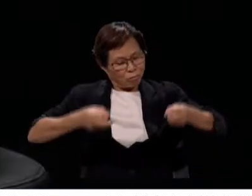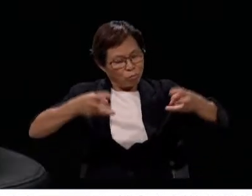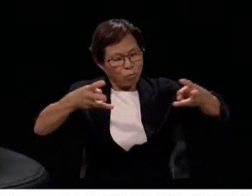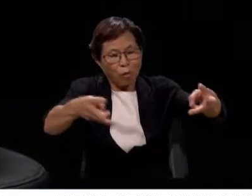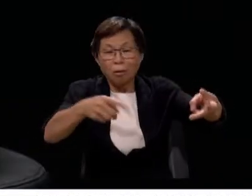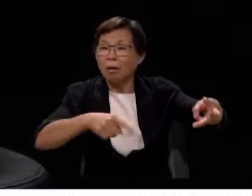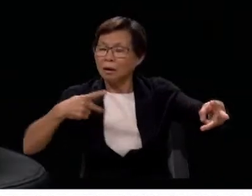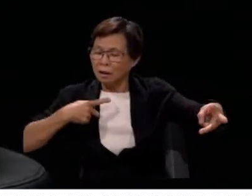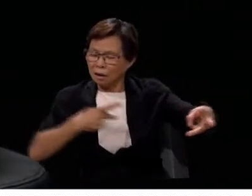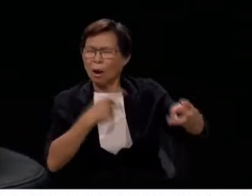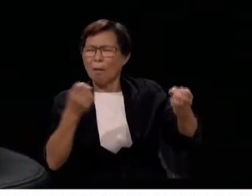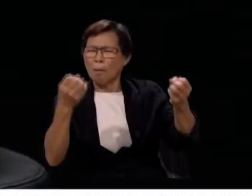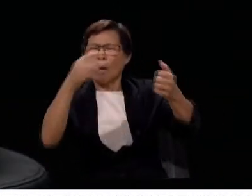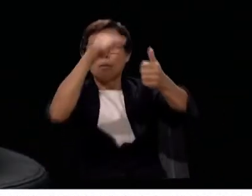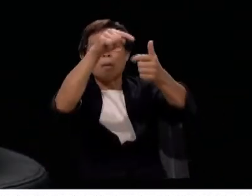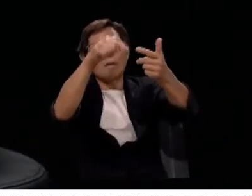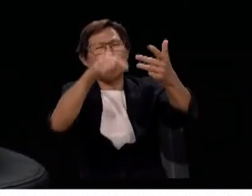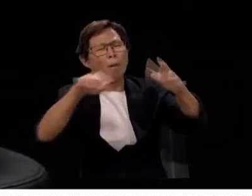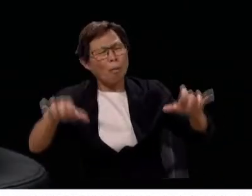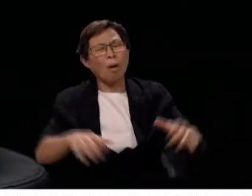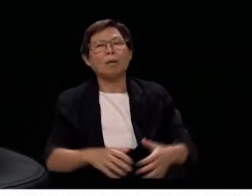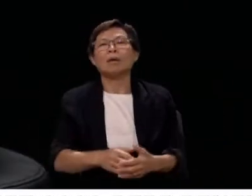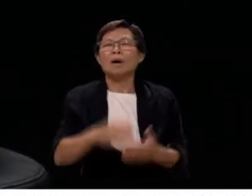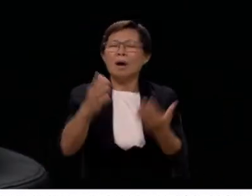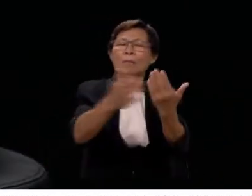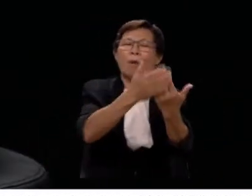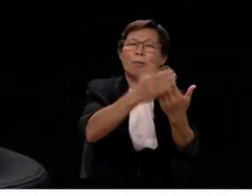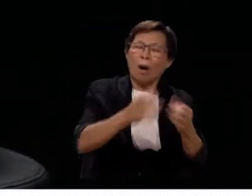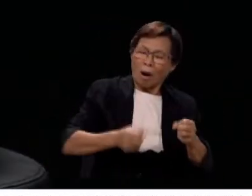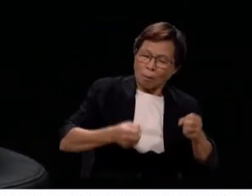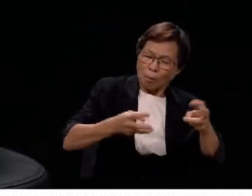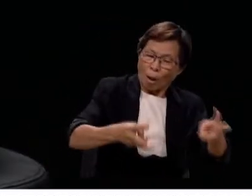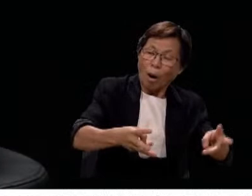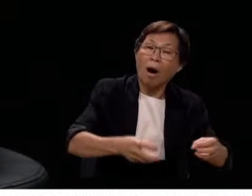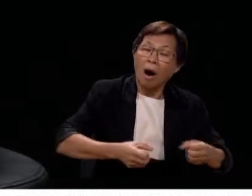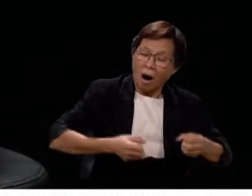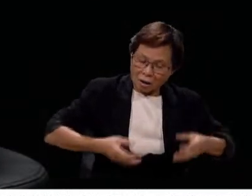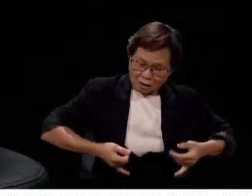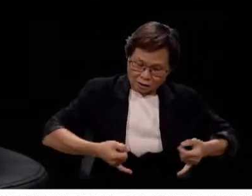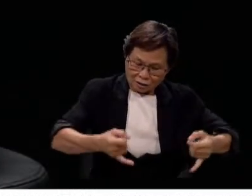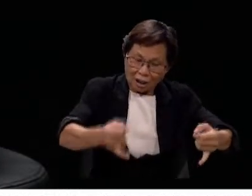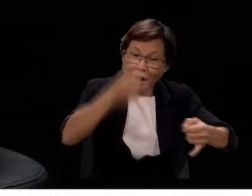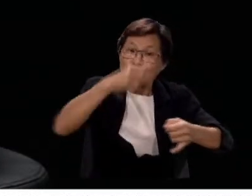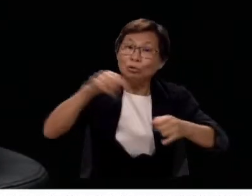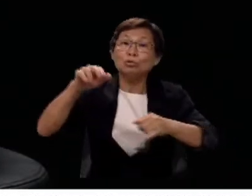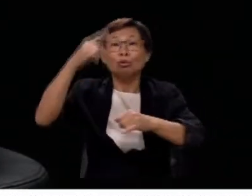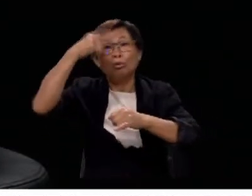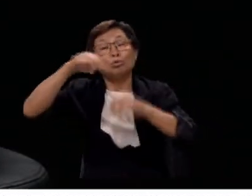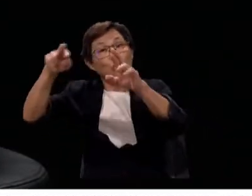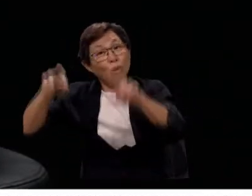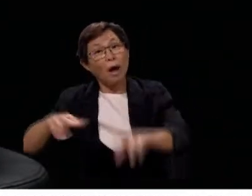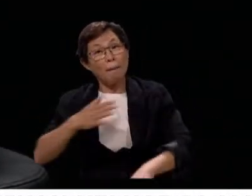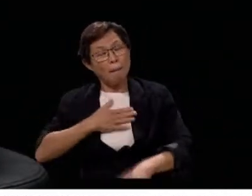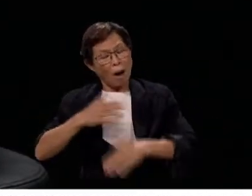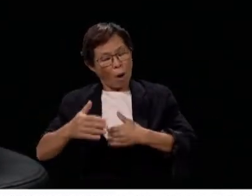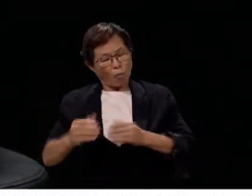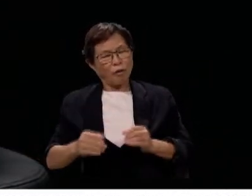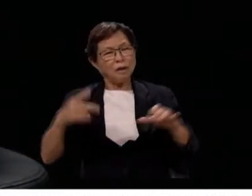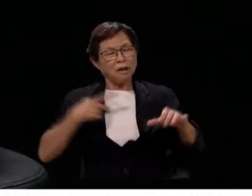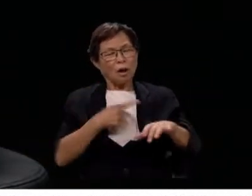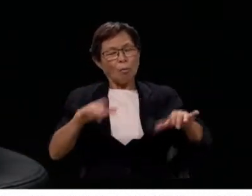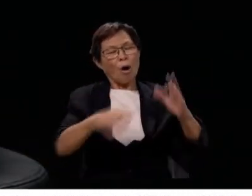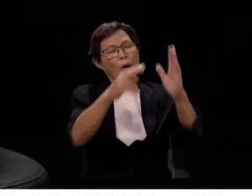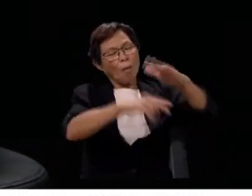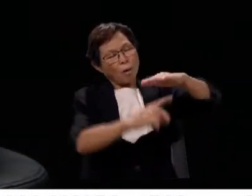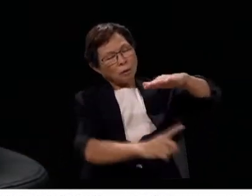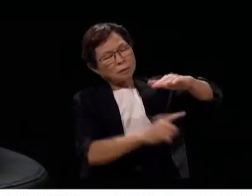banyak pegawai yang kita enak laksanakan kemudahan infrared sebuah itu kita diperintahkan kemudian kita melaksanakan pelbagai dasar